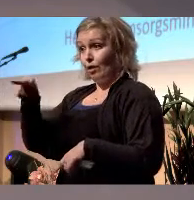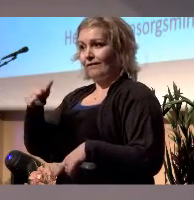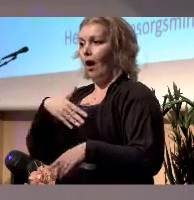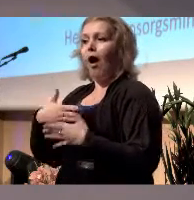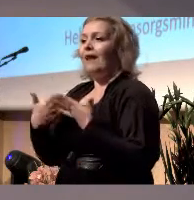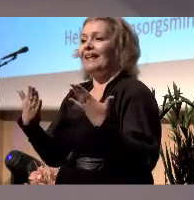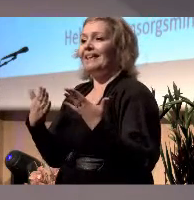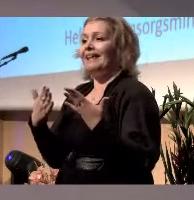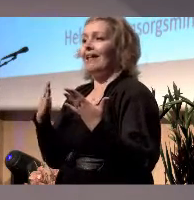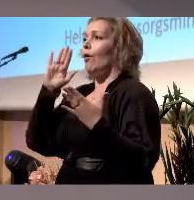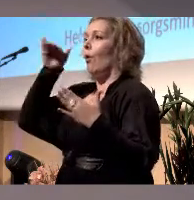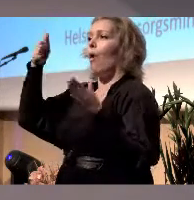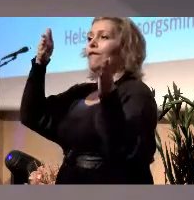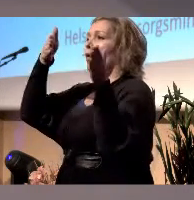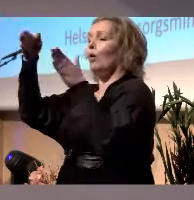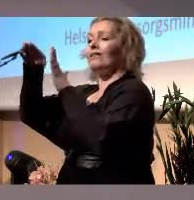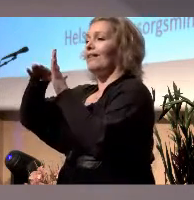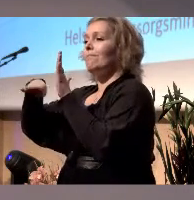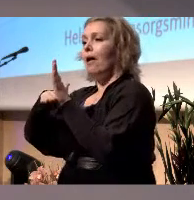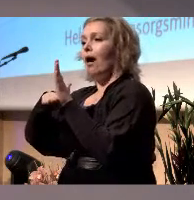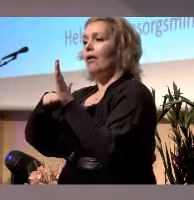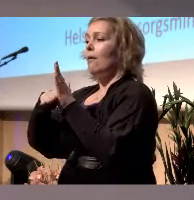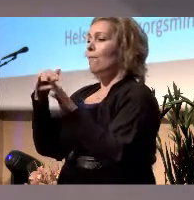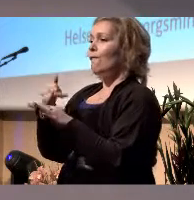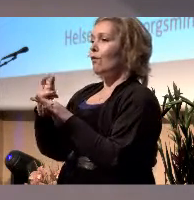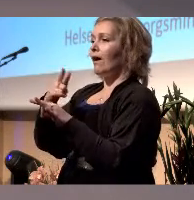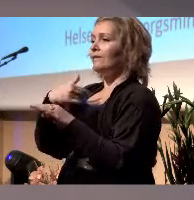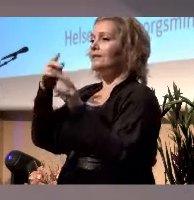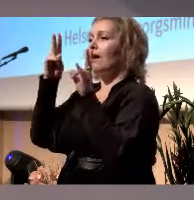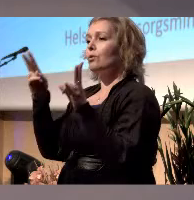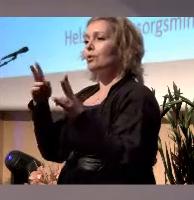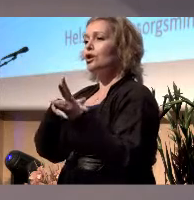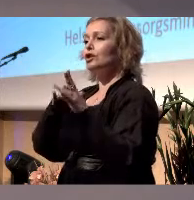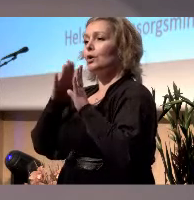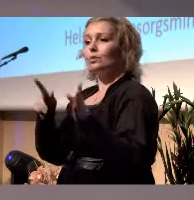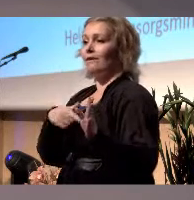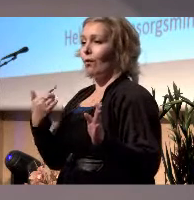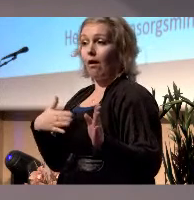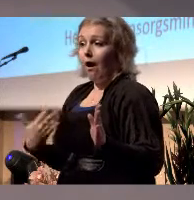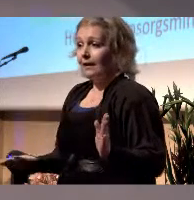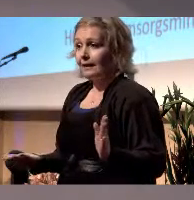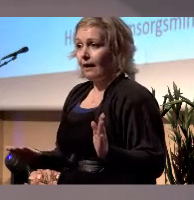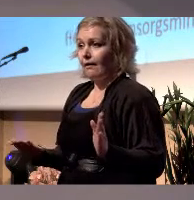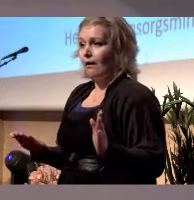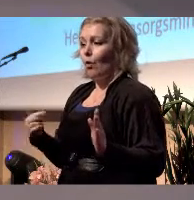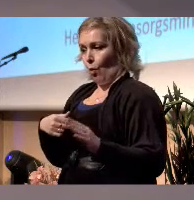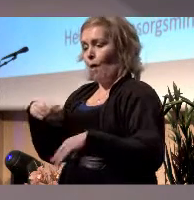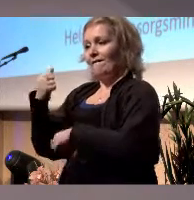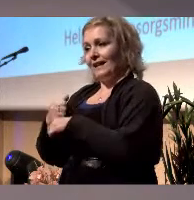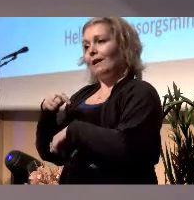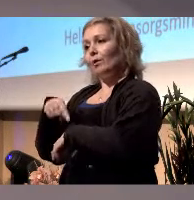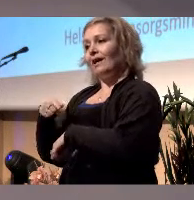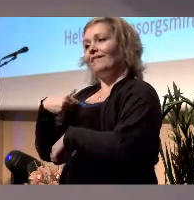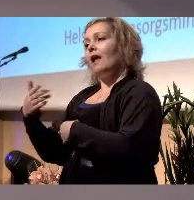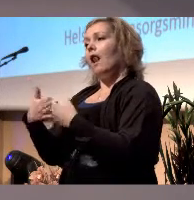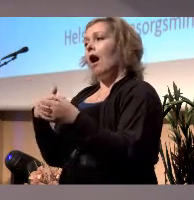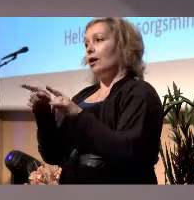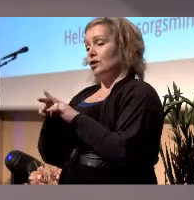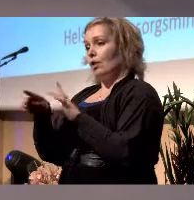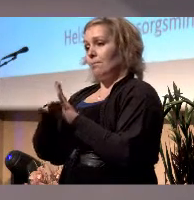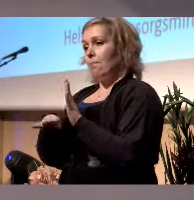vi ikke noen overordnet plan for hvordan vi skal bruke sykehusene våre. Og det på høy tid at vi lager en sånn